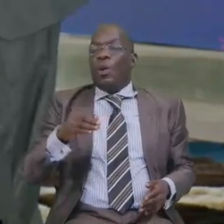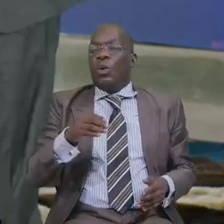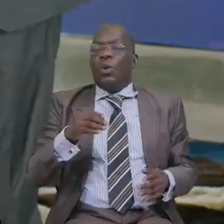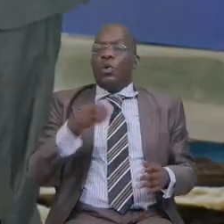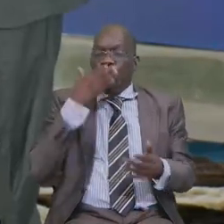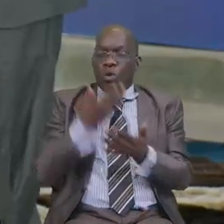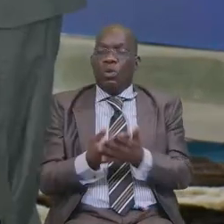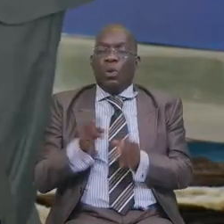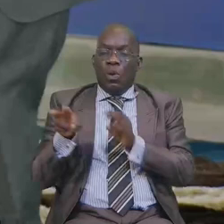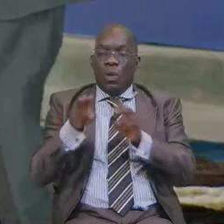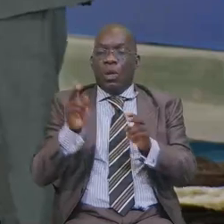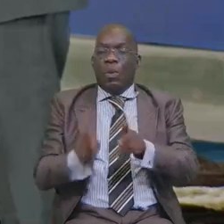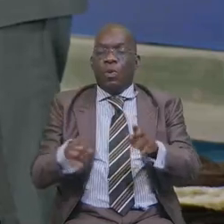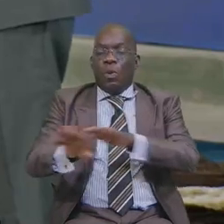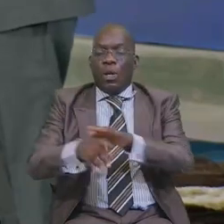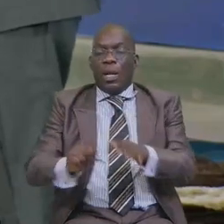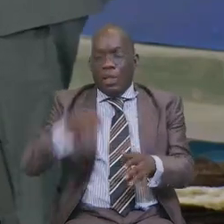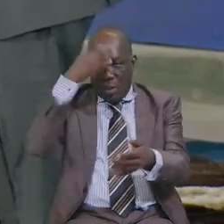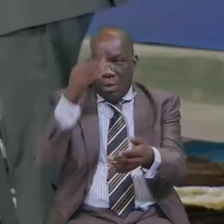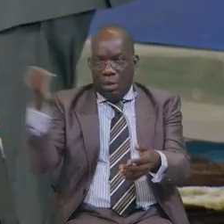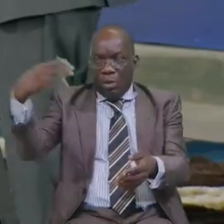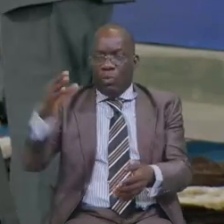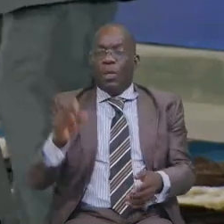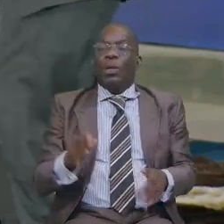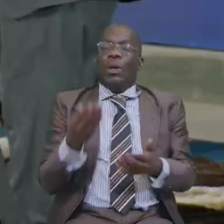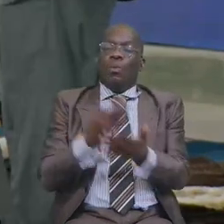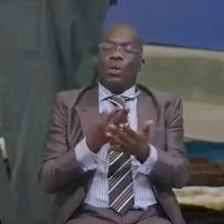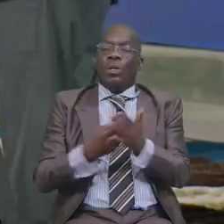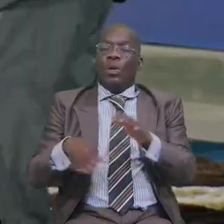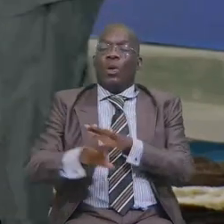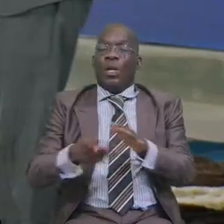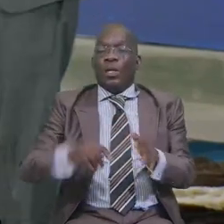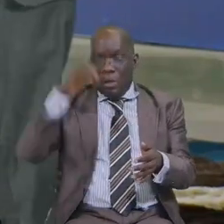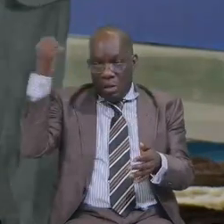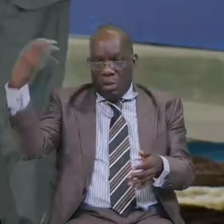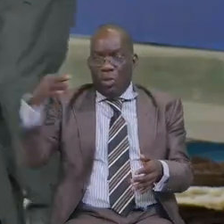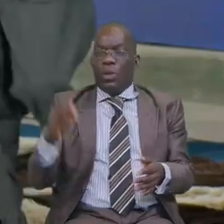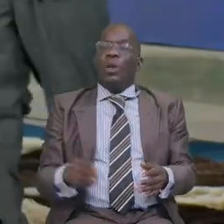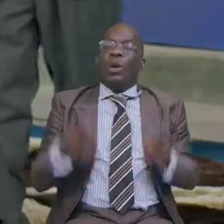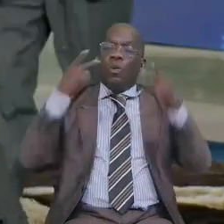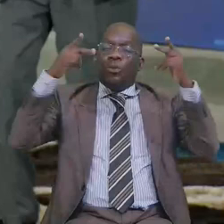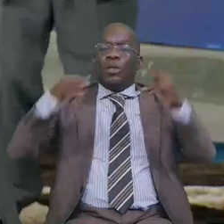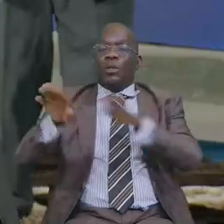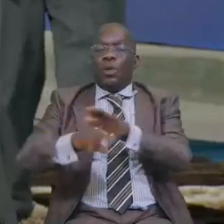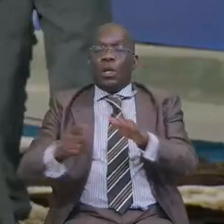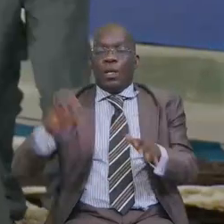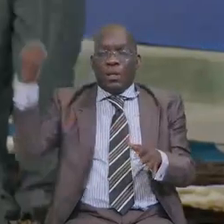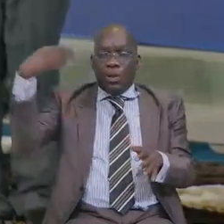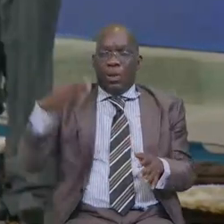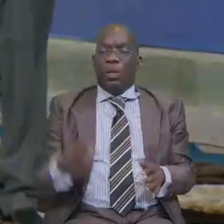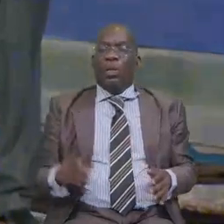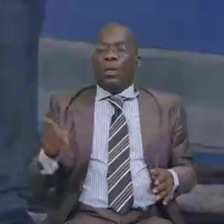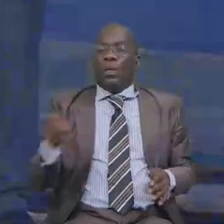certaines personnes qui ont les beaux, l'argent sous le soleil, la prospérité sous le soleil. Ils ne permettent à aucune